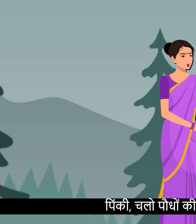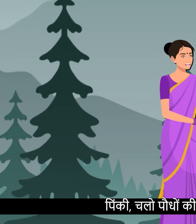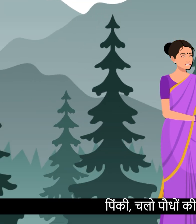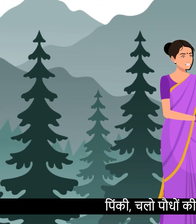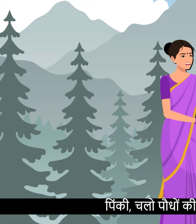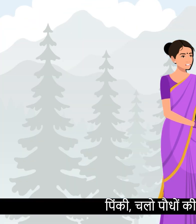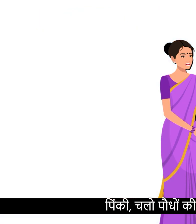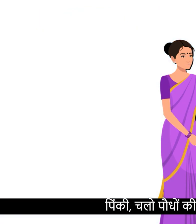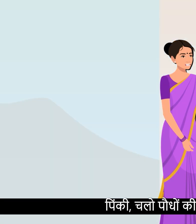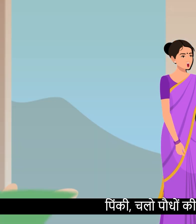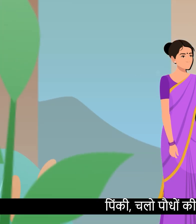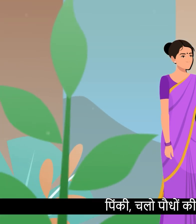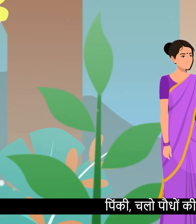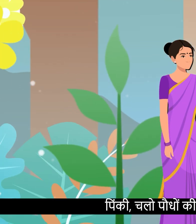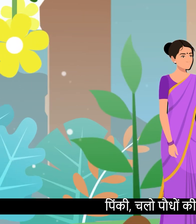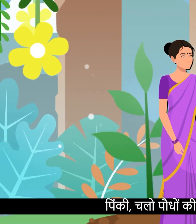हैं।